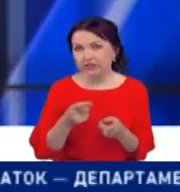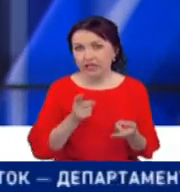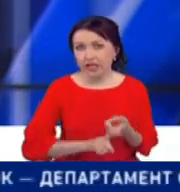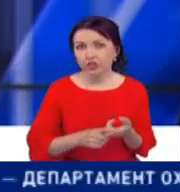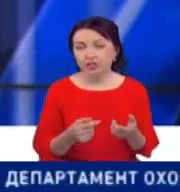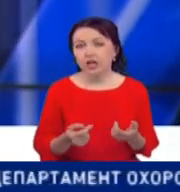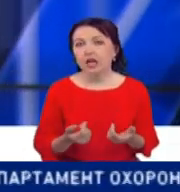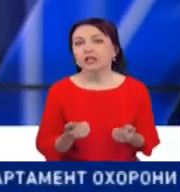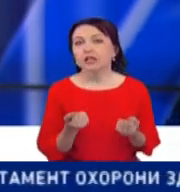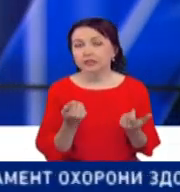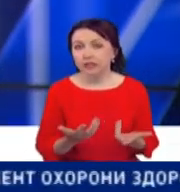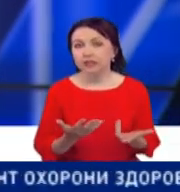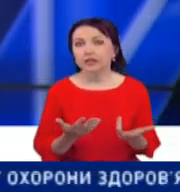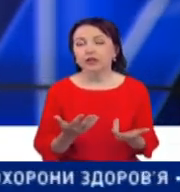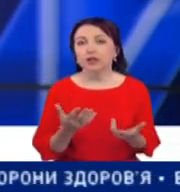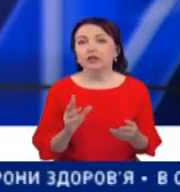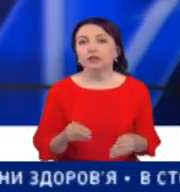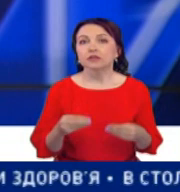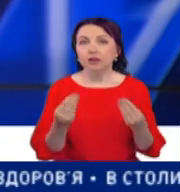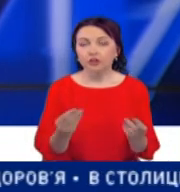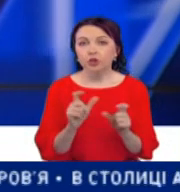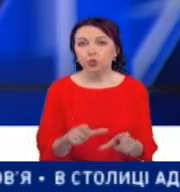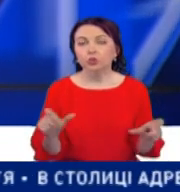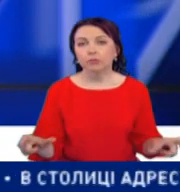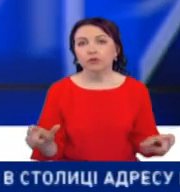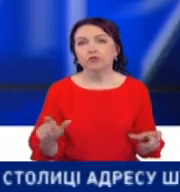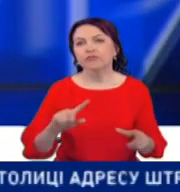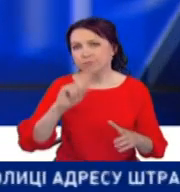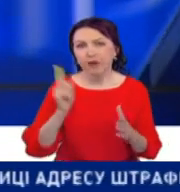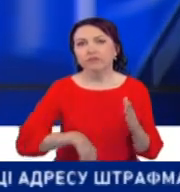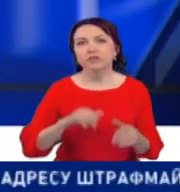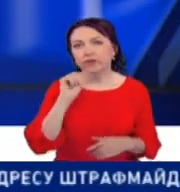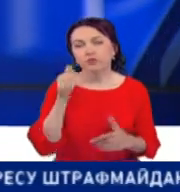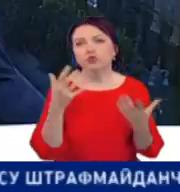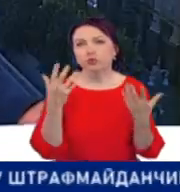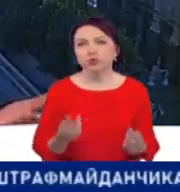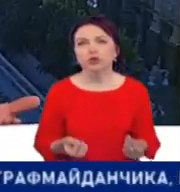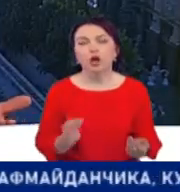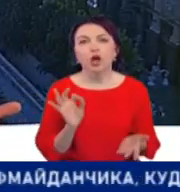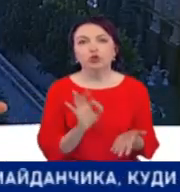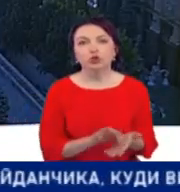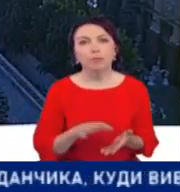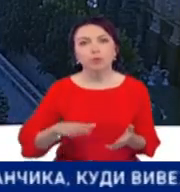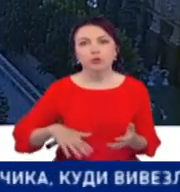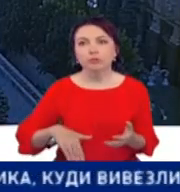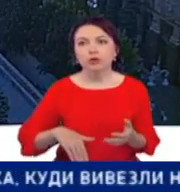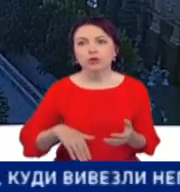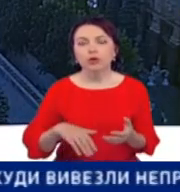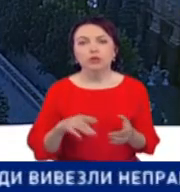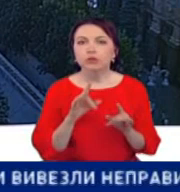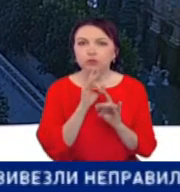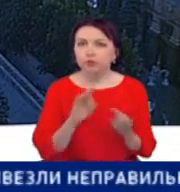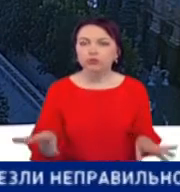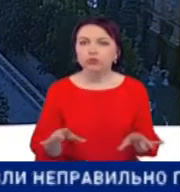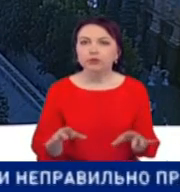залежить, наскільки так дати людям, ну, впевненість, да, в завтрашньому дні, що потім тут і буде